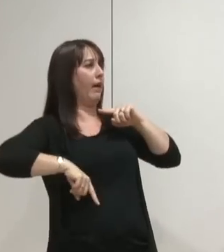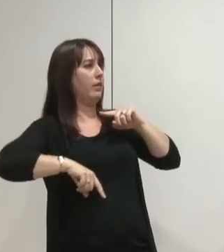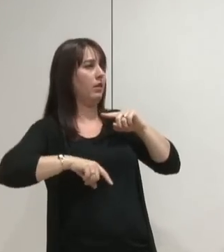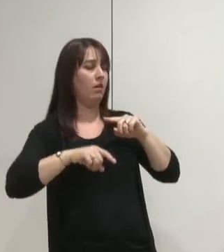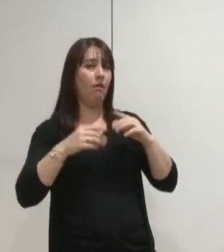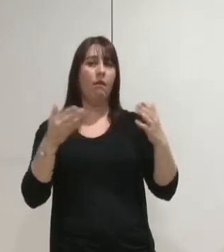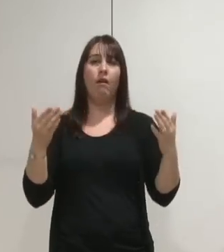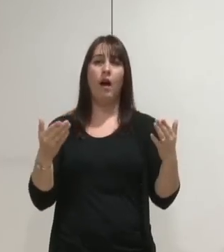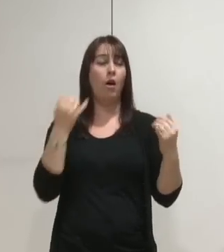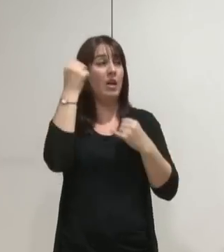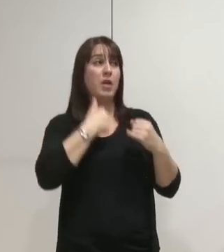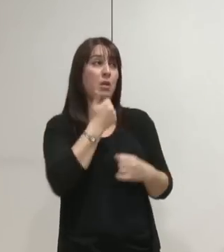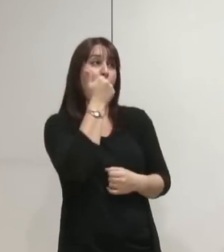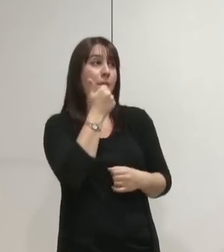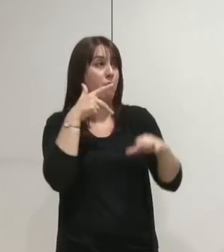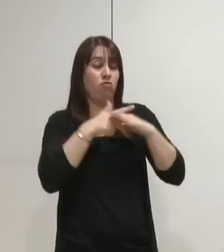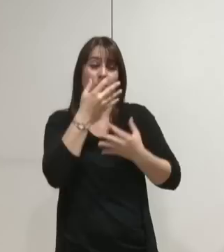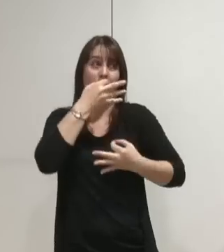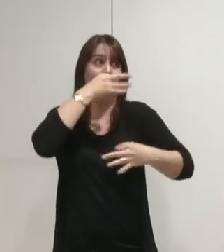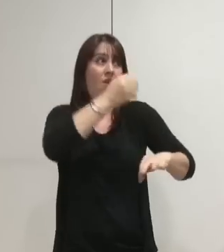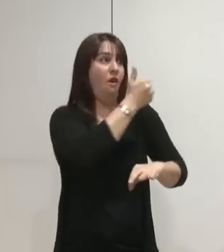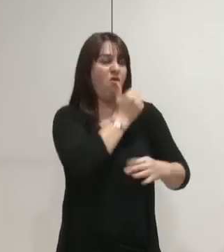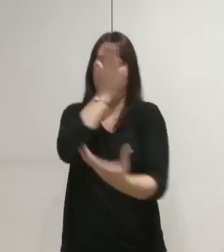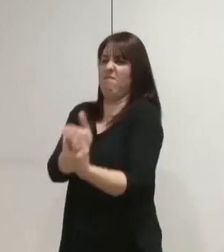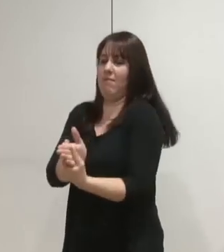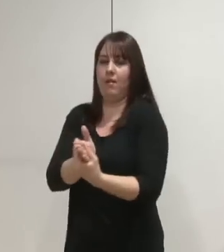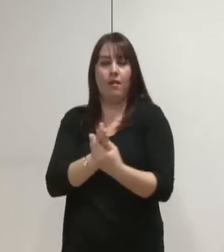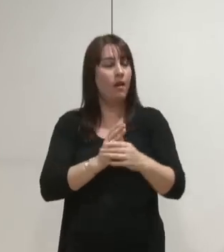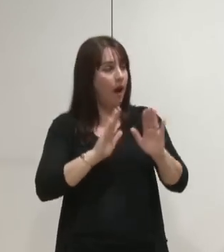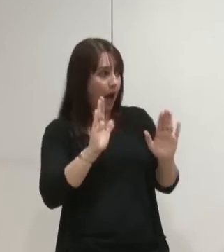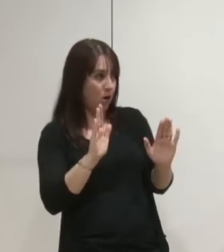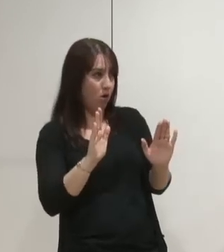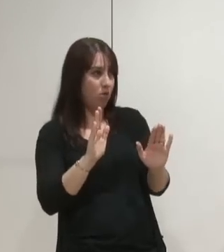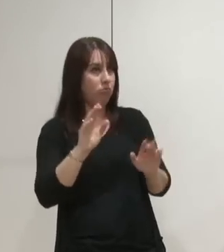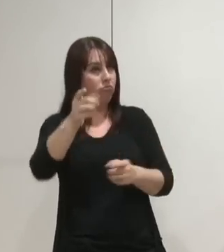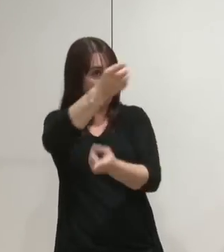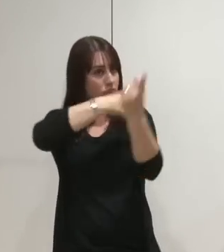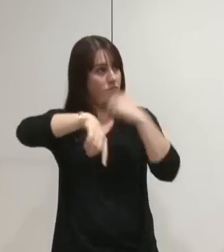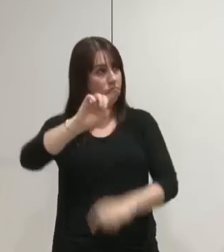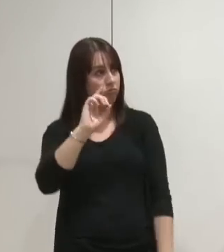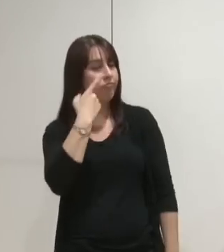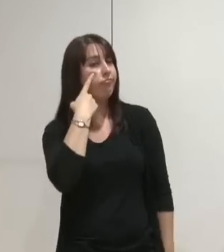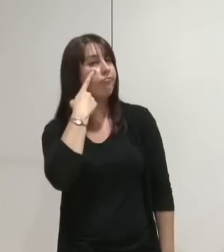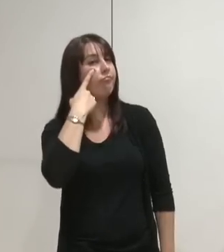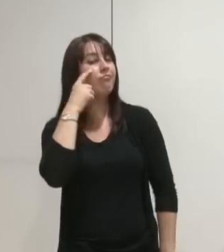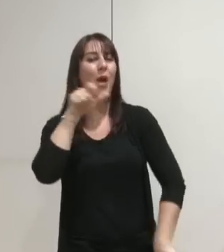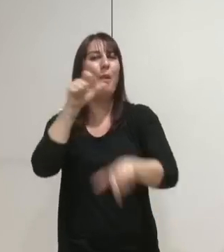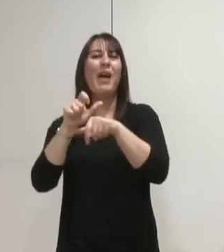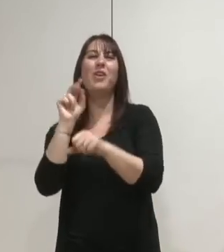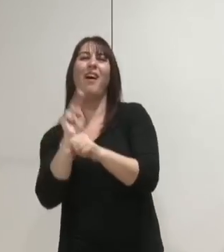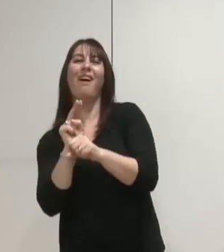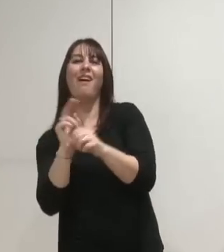couperez la parole si jamais je le fais mais je tiens à ce que cela soit su des gens qui nous regardent